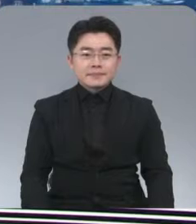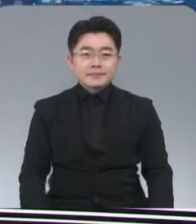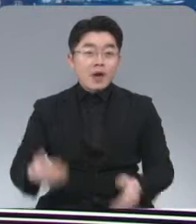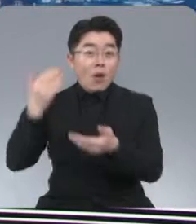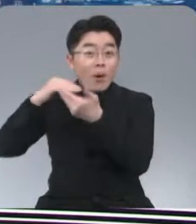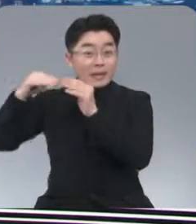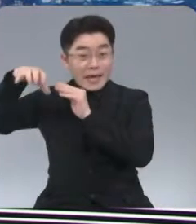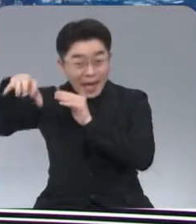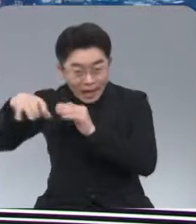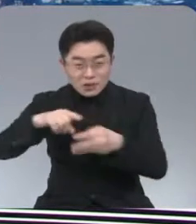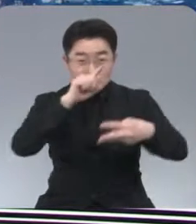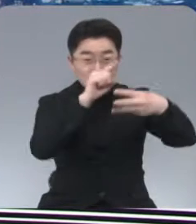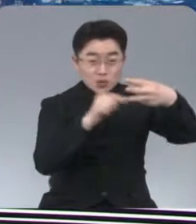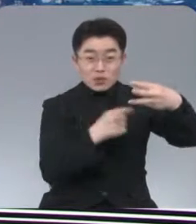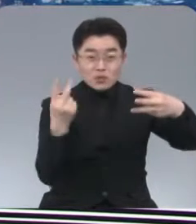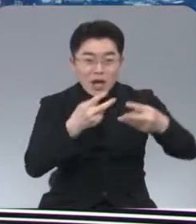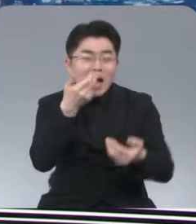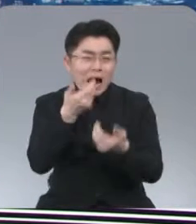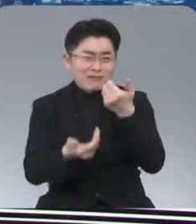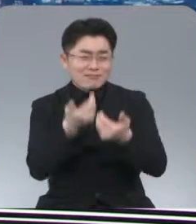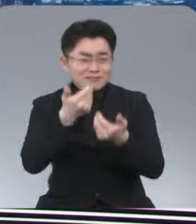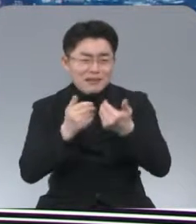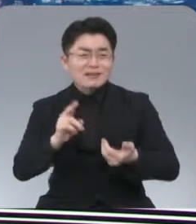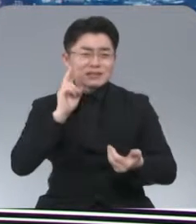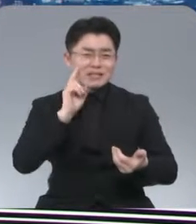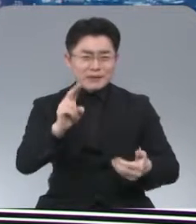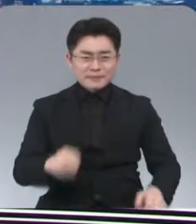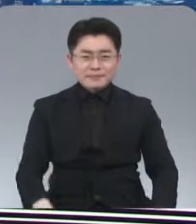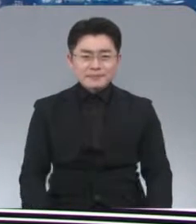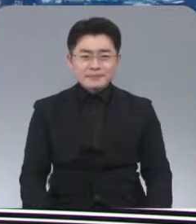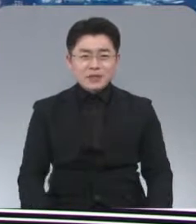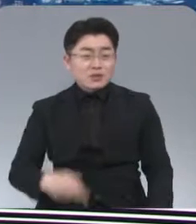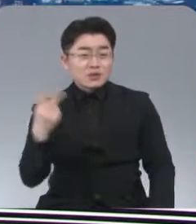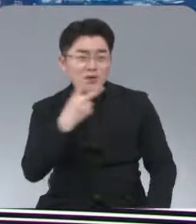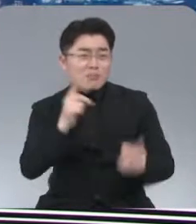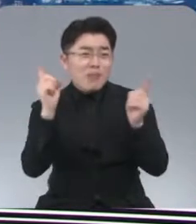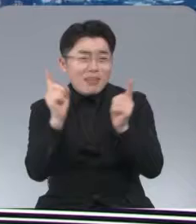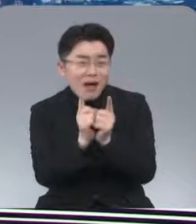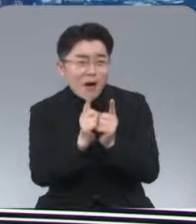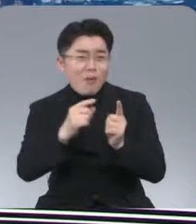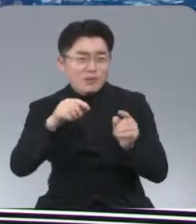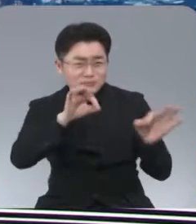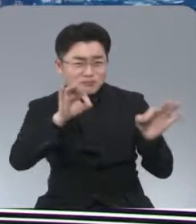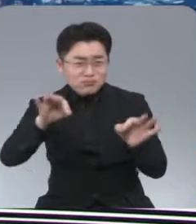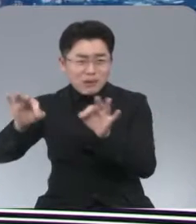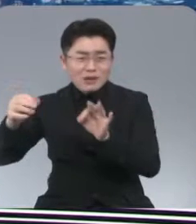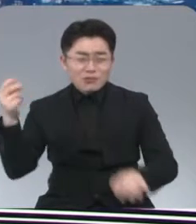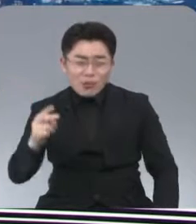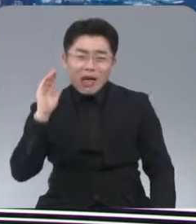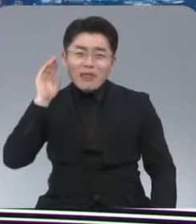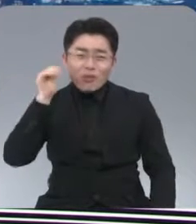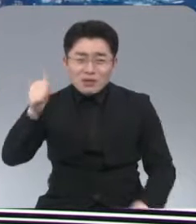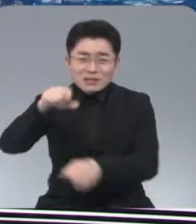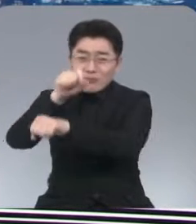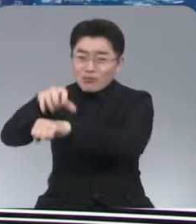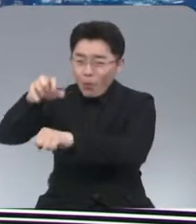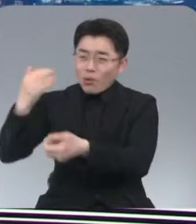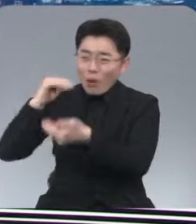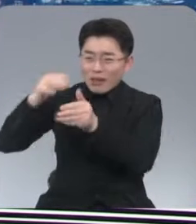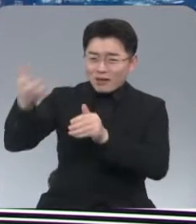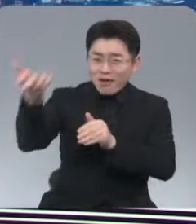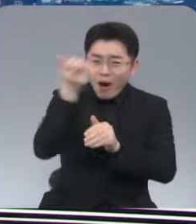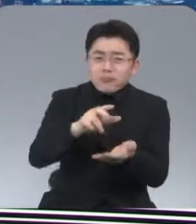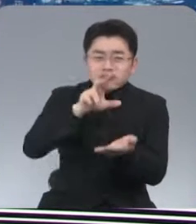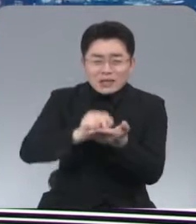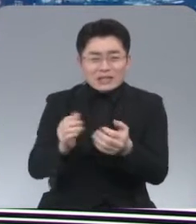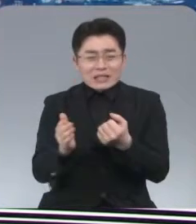청와대와 당선인 측의 갈등은 이제 진실 공방으로 번지고 있습니다 회동 무산의 집 무식이 전 문제까지 쌓여 있어서 이